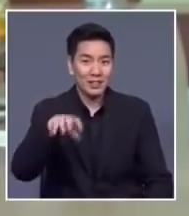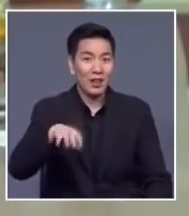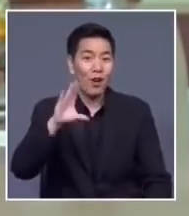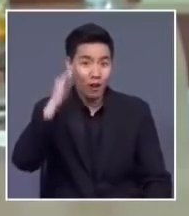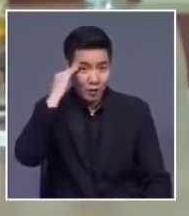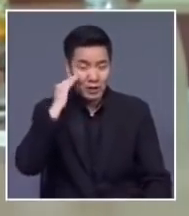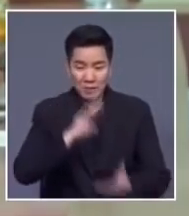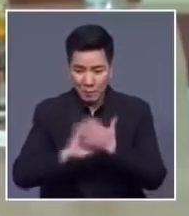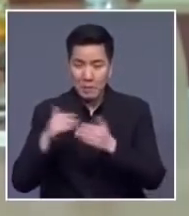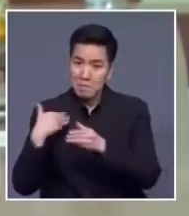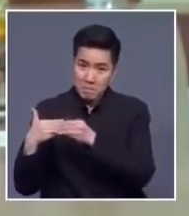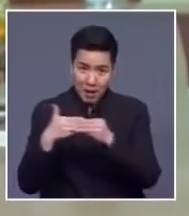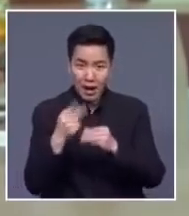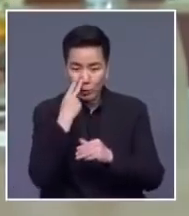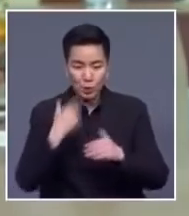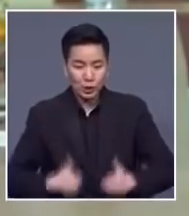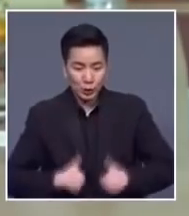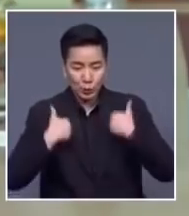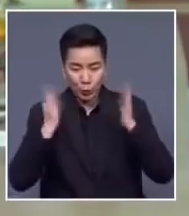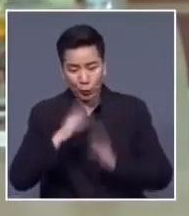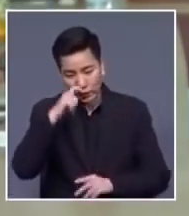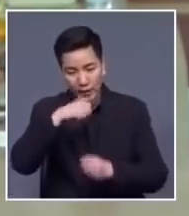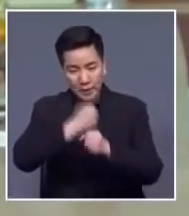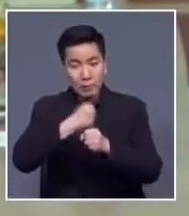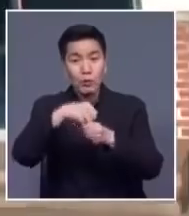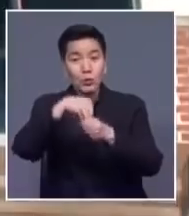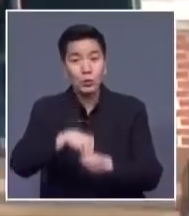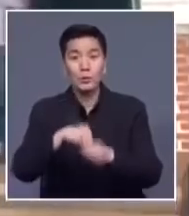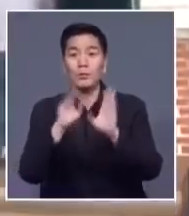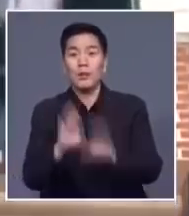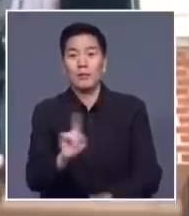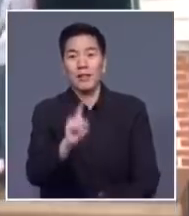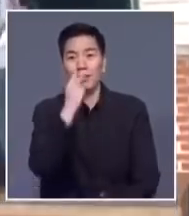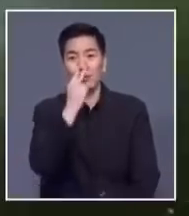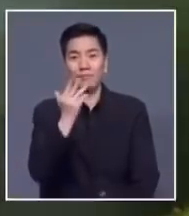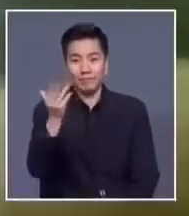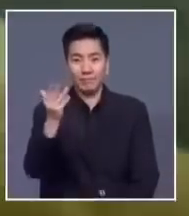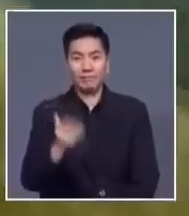ามผมมาเลยนะครับจะตามพี่น้องแรงงานไทยไปดูชีวิตความเป็นอยู่ชีวิตการทำงานที่นี่กันครับ